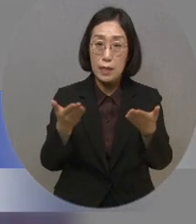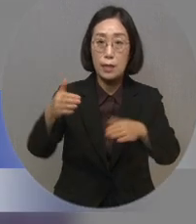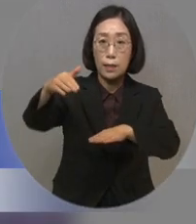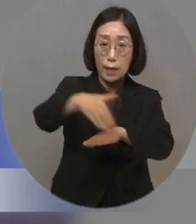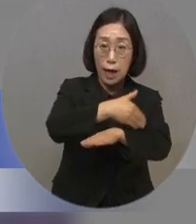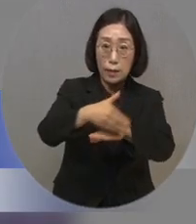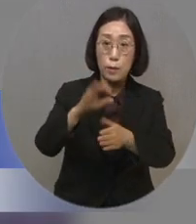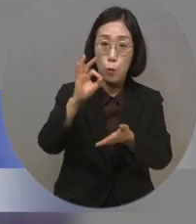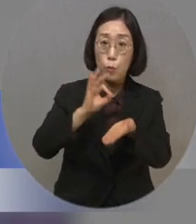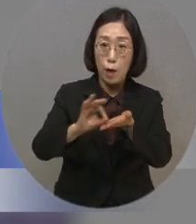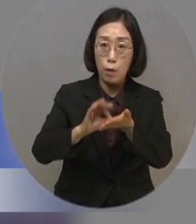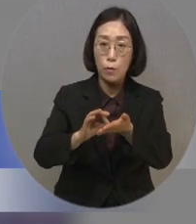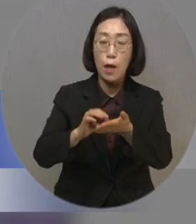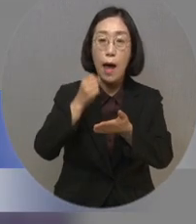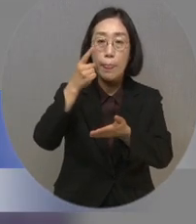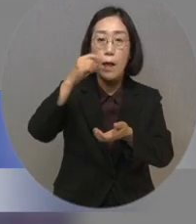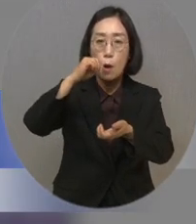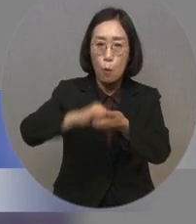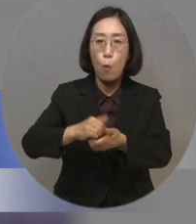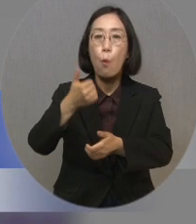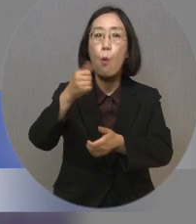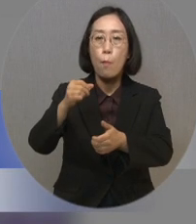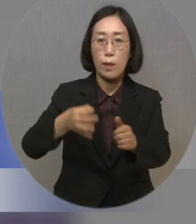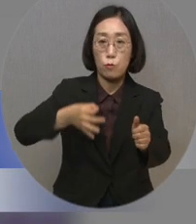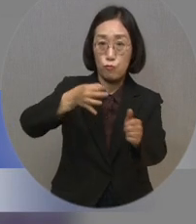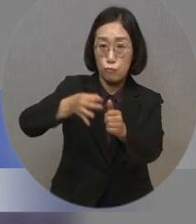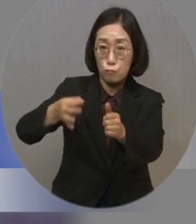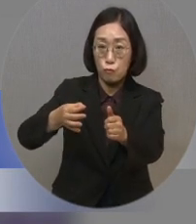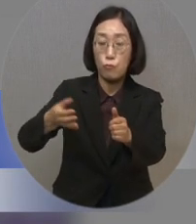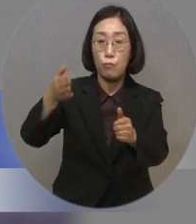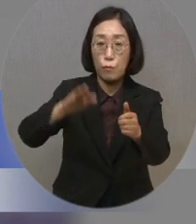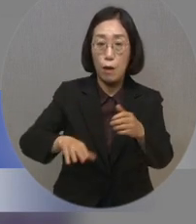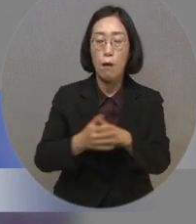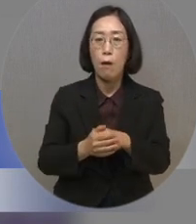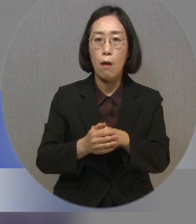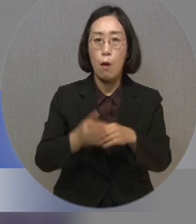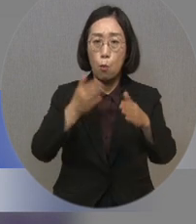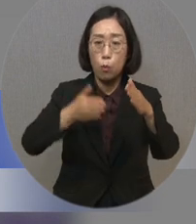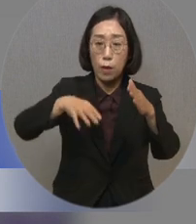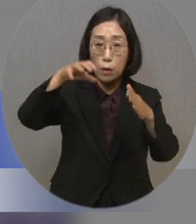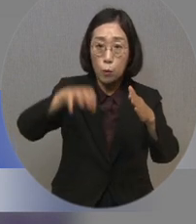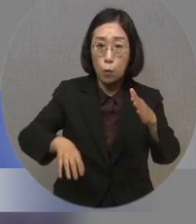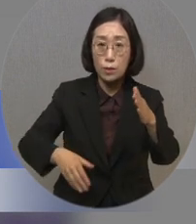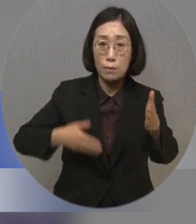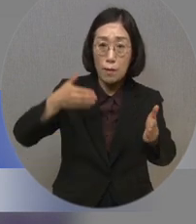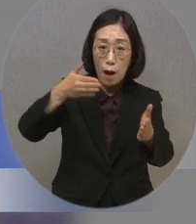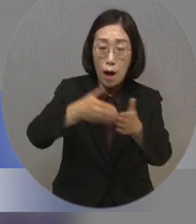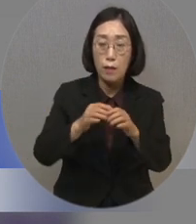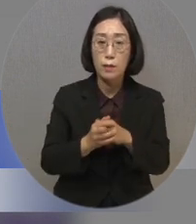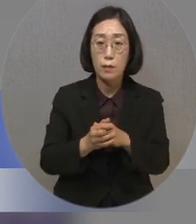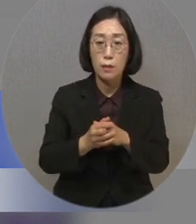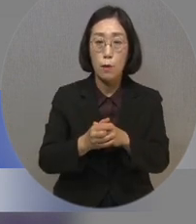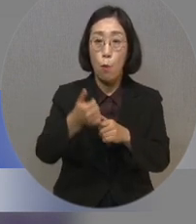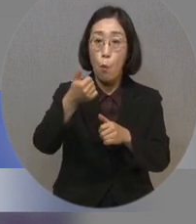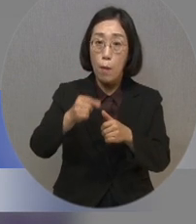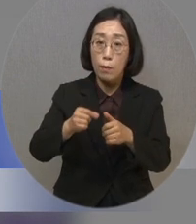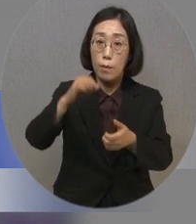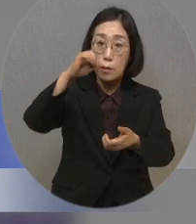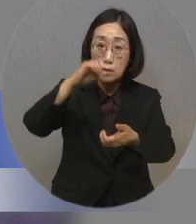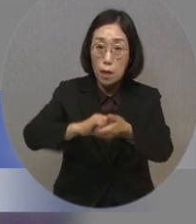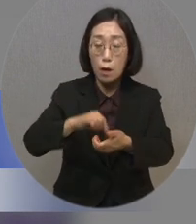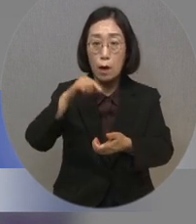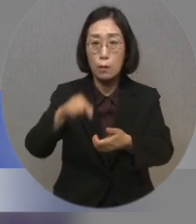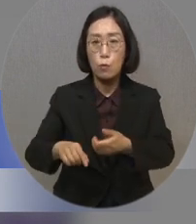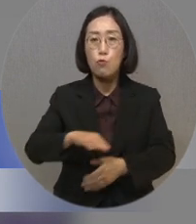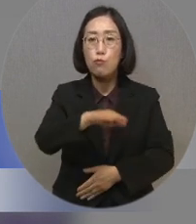지원을 위한 실비로 월 5만 원을 지원하고 있는 그러나 공단이 그동안 교통비로 지급해온 실비는 우리